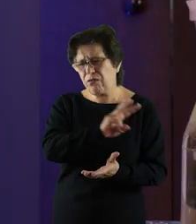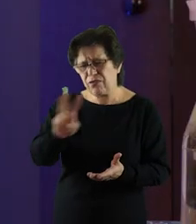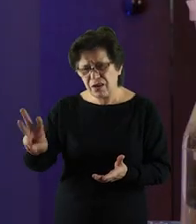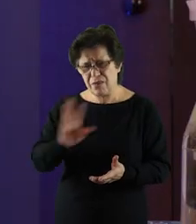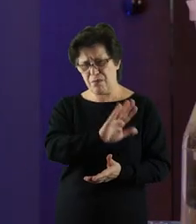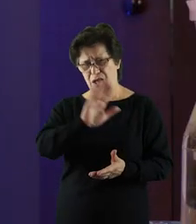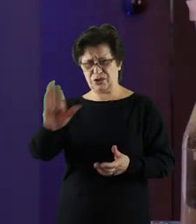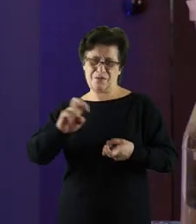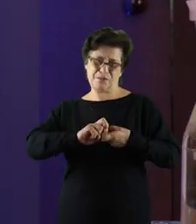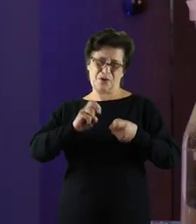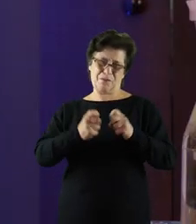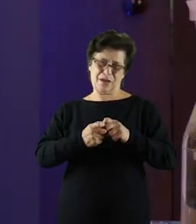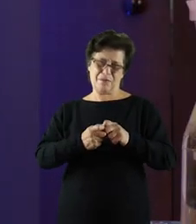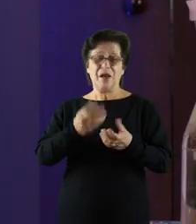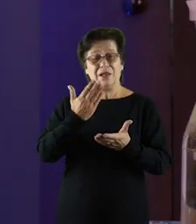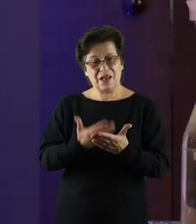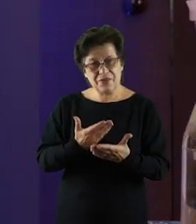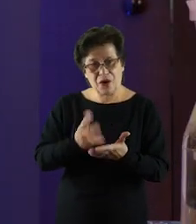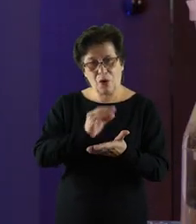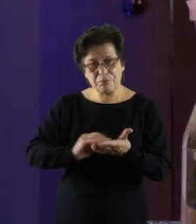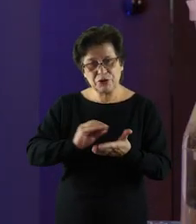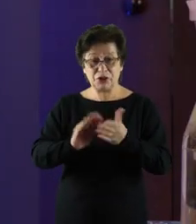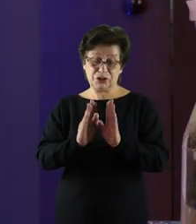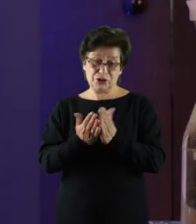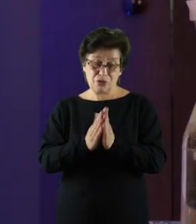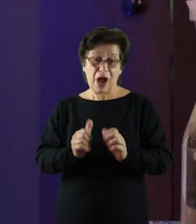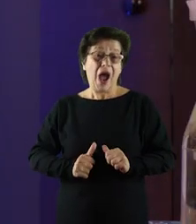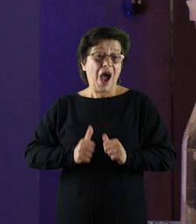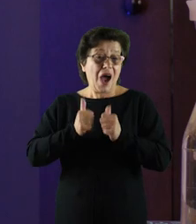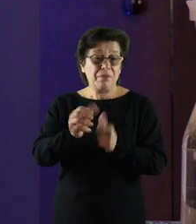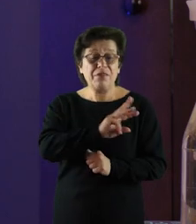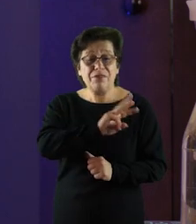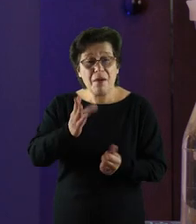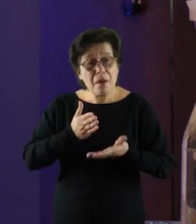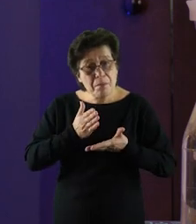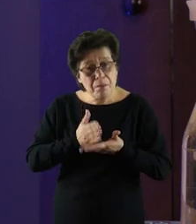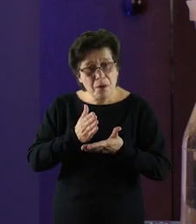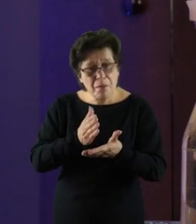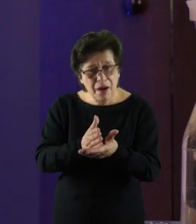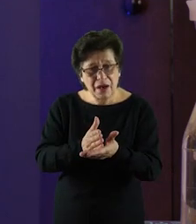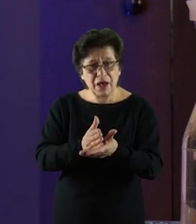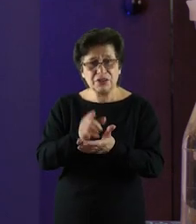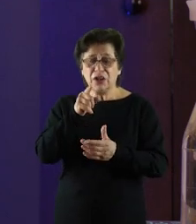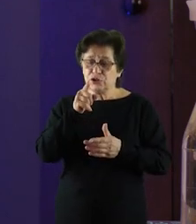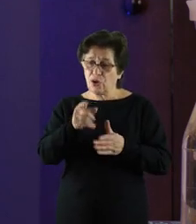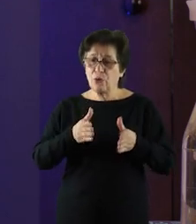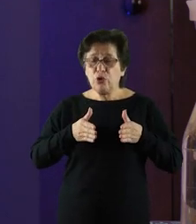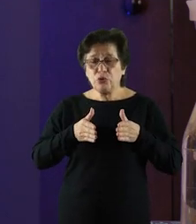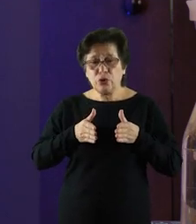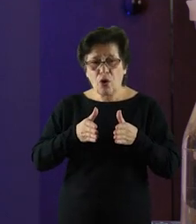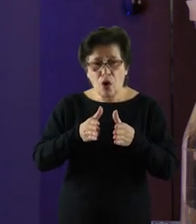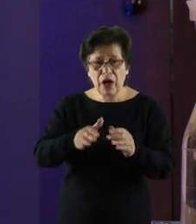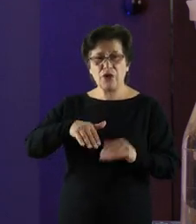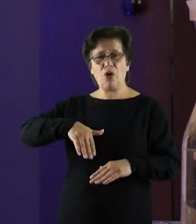smutni. Dlatego piszę książki, żeby wam pomagać przejść tę najtrudniejszą drogę dorastania do